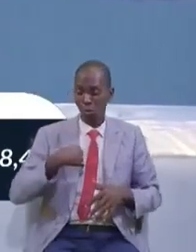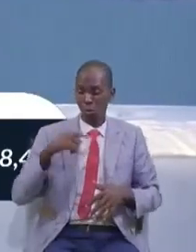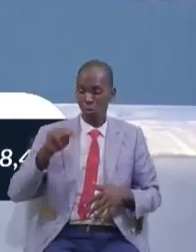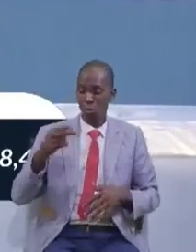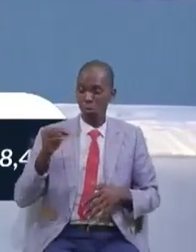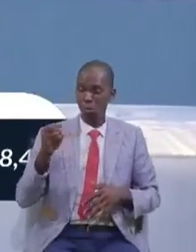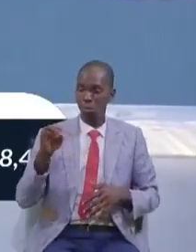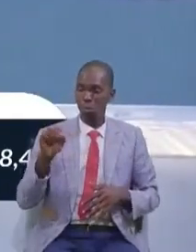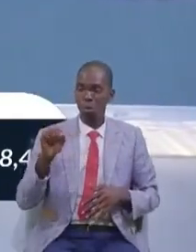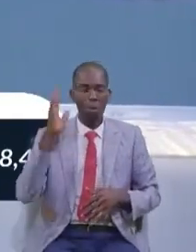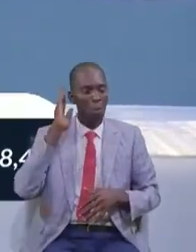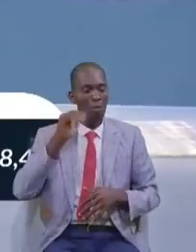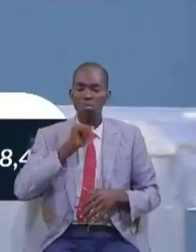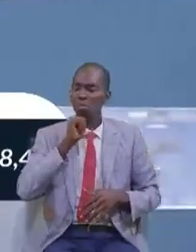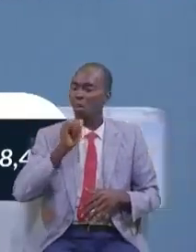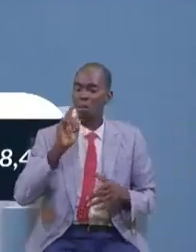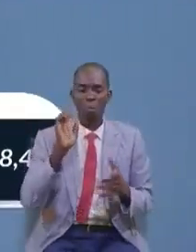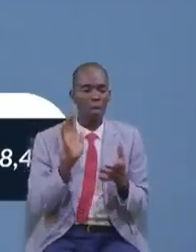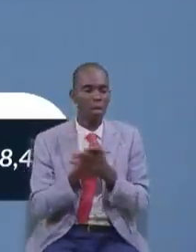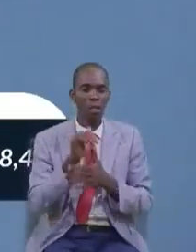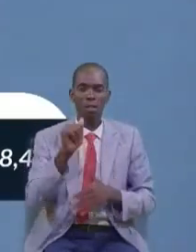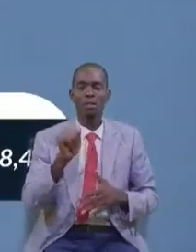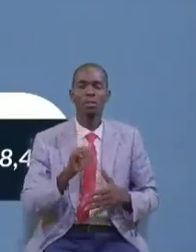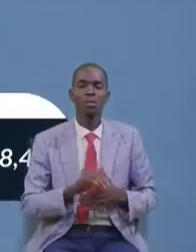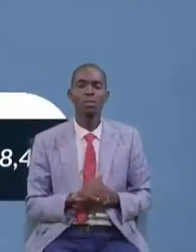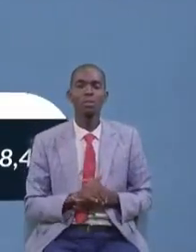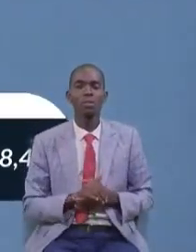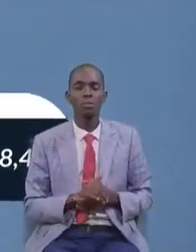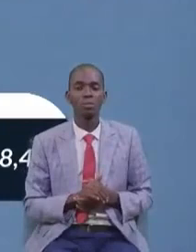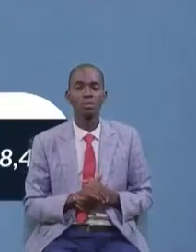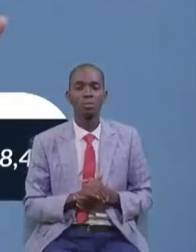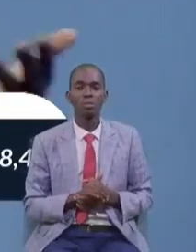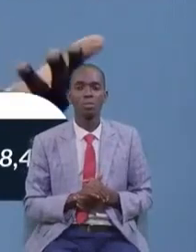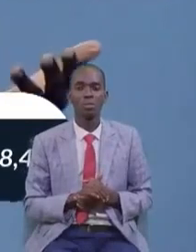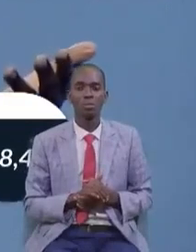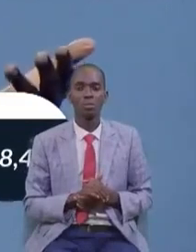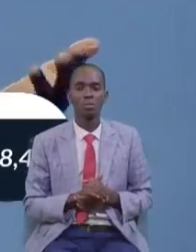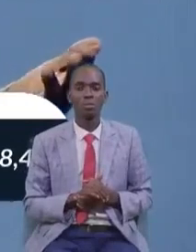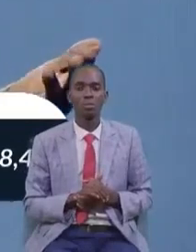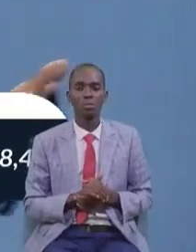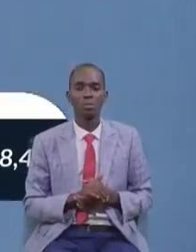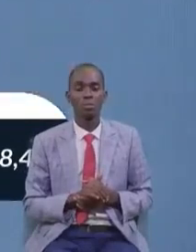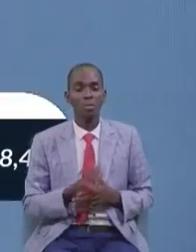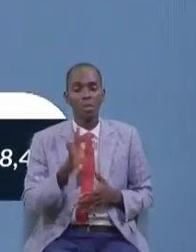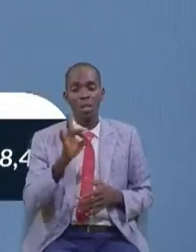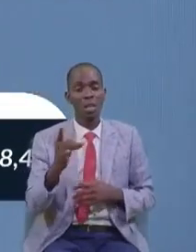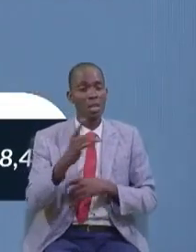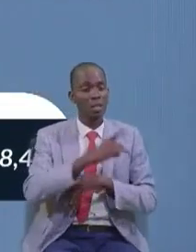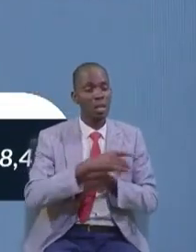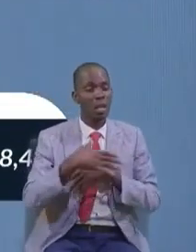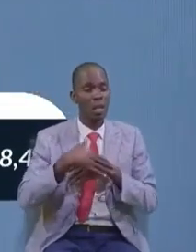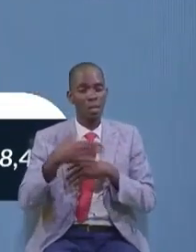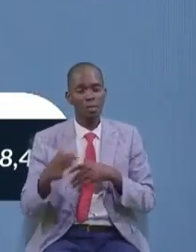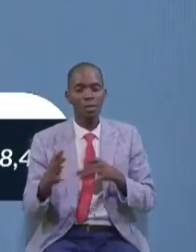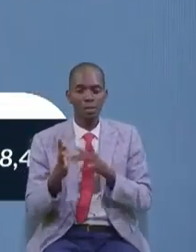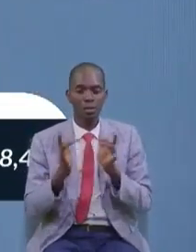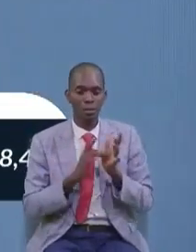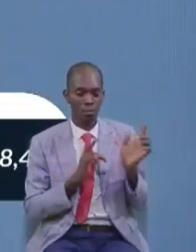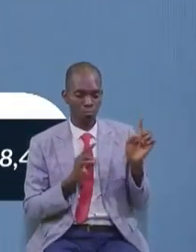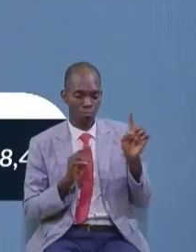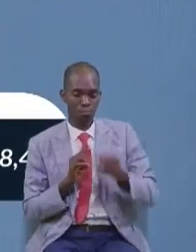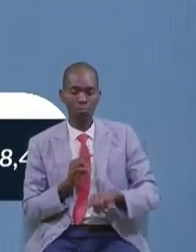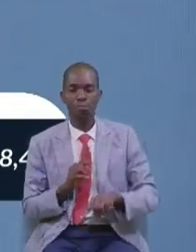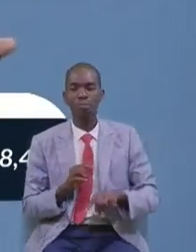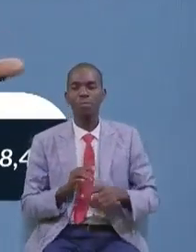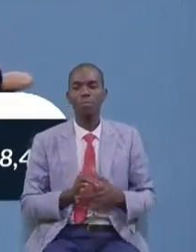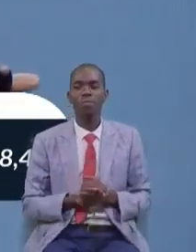believe. యేసు చేతుల్లో మేకుల గాయాలు చూస్తేనే తప్ప నేను నమ్మను అన్నవాడు. Each day after Jesus came. ఆయన